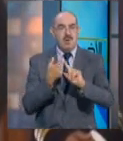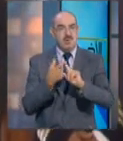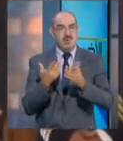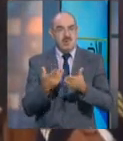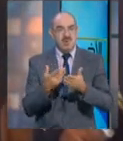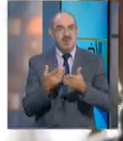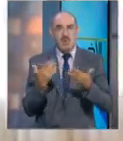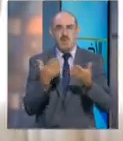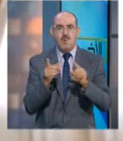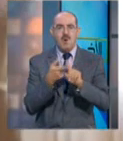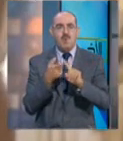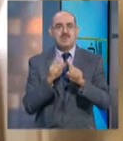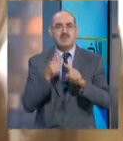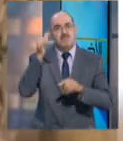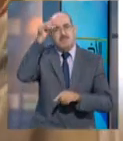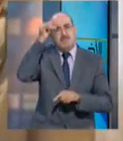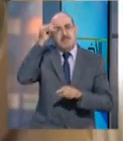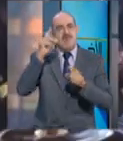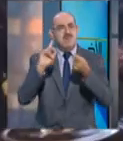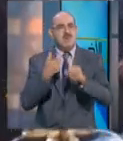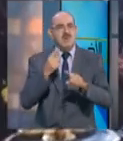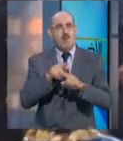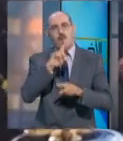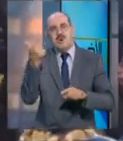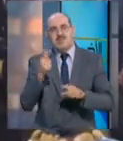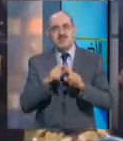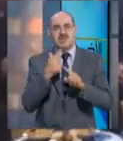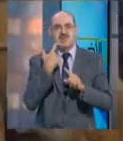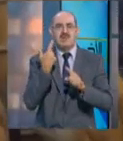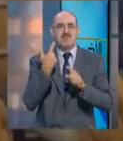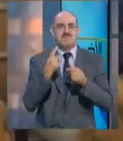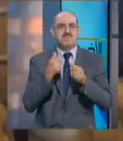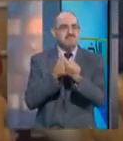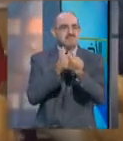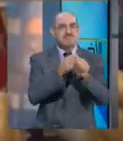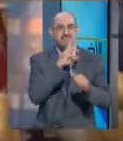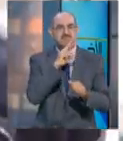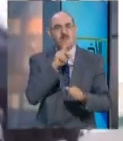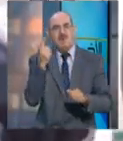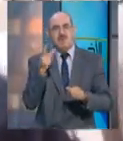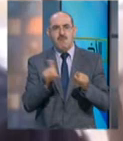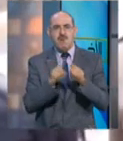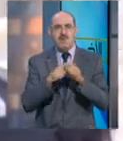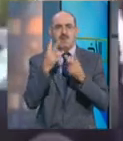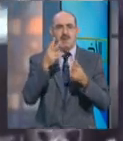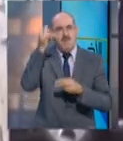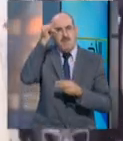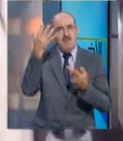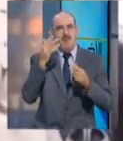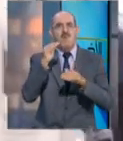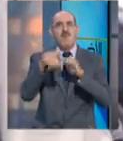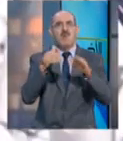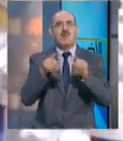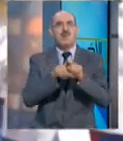الحيوية، مما جعل من المغرب استثناء عن باقي حالات التطبيع مع باقي الدول، ووصل الحد إلى استباحة